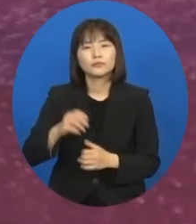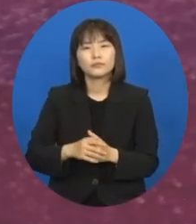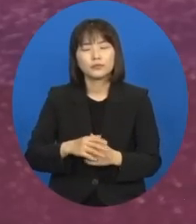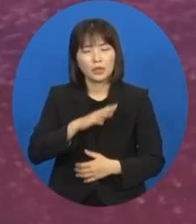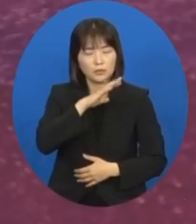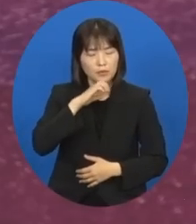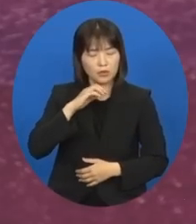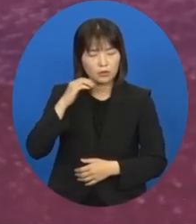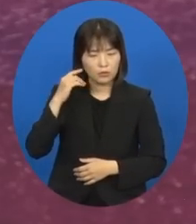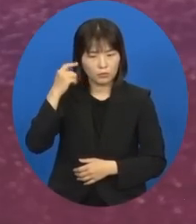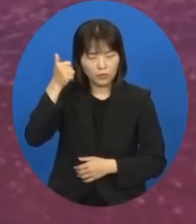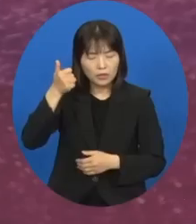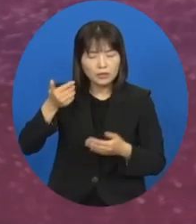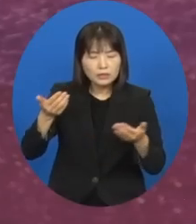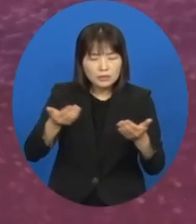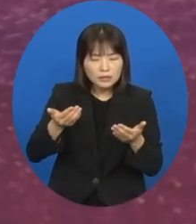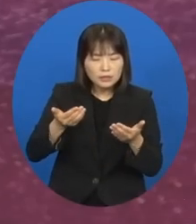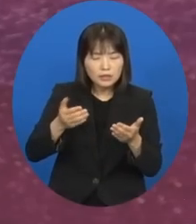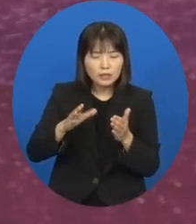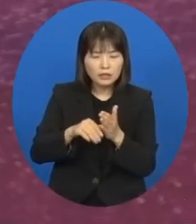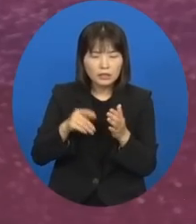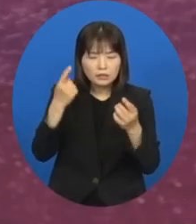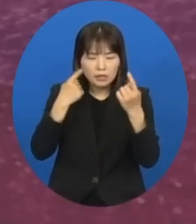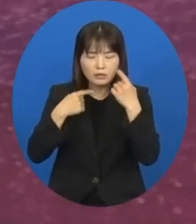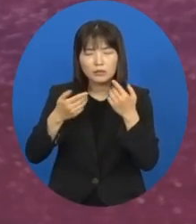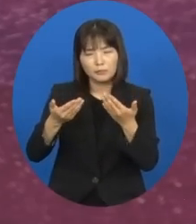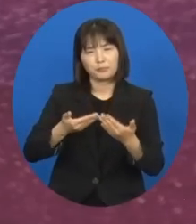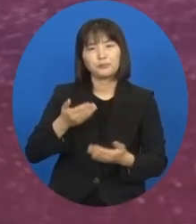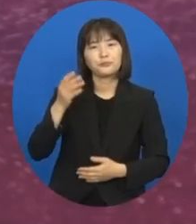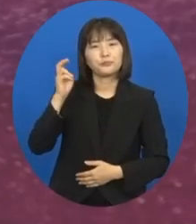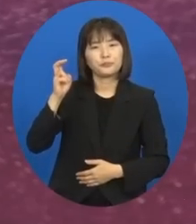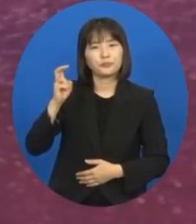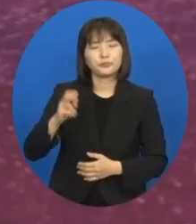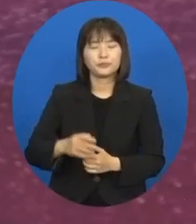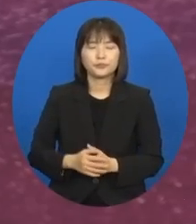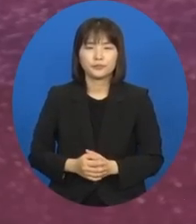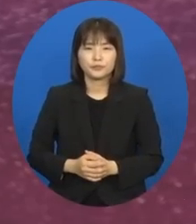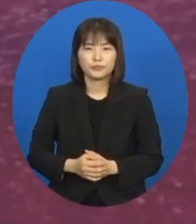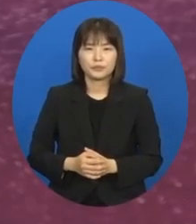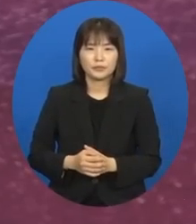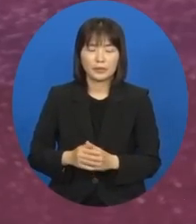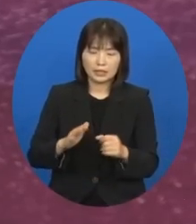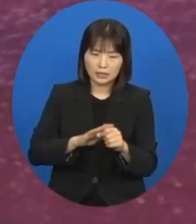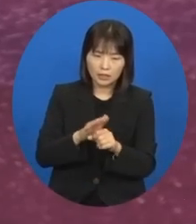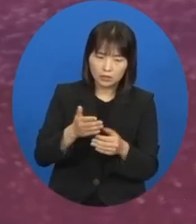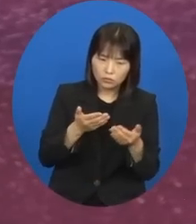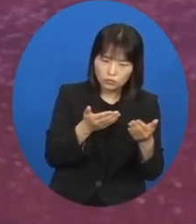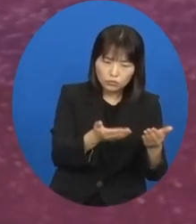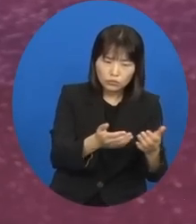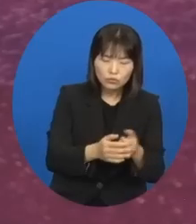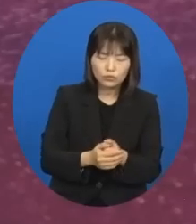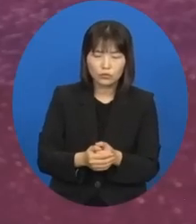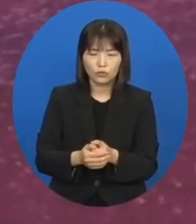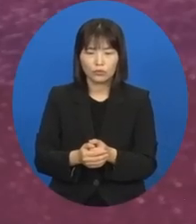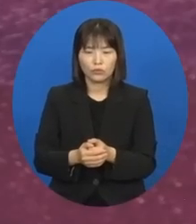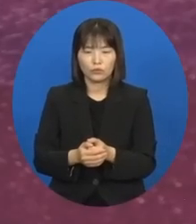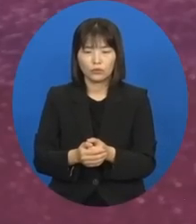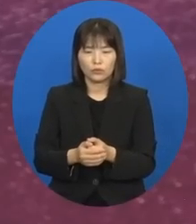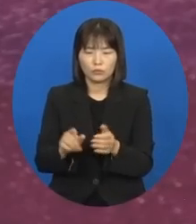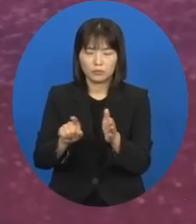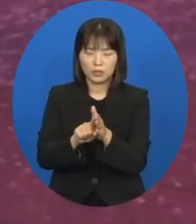베드로도 목회하면서 큰 상처가 왜 없었겠어요 사랑해 주고 그리고 세워진